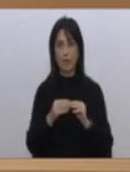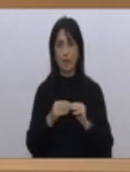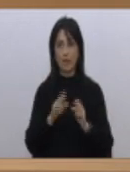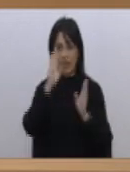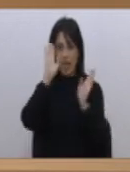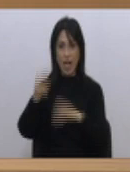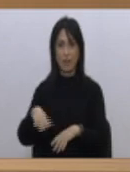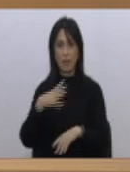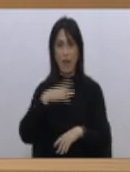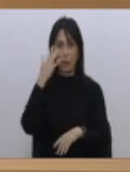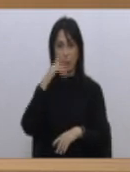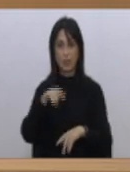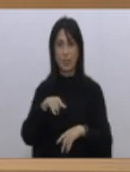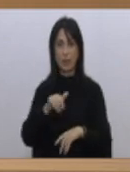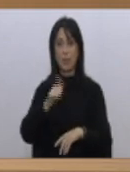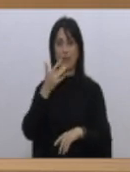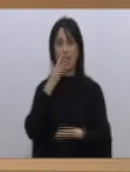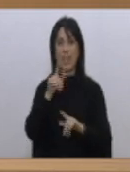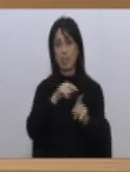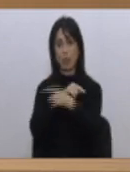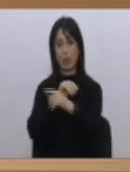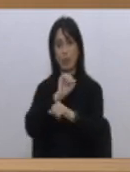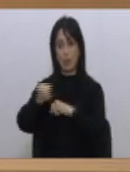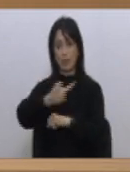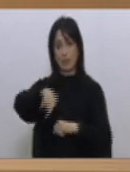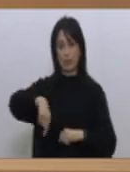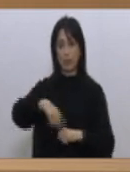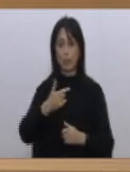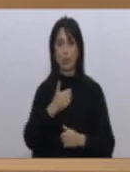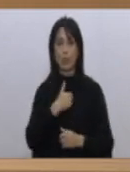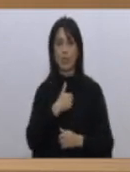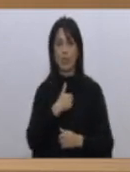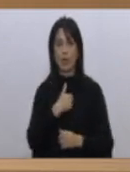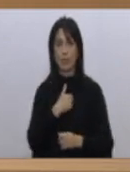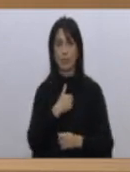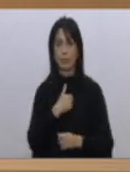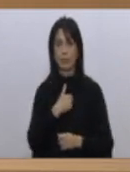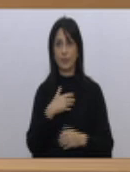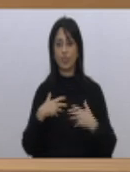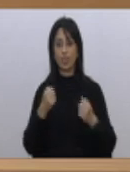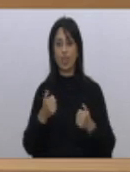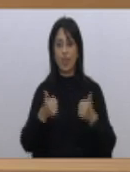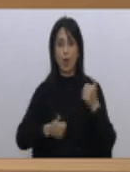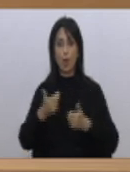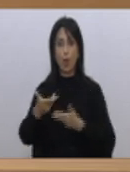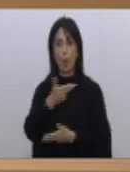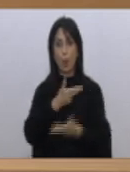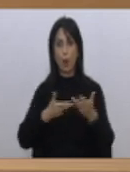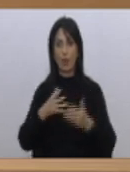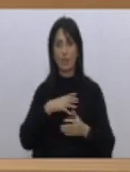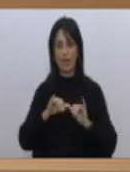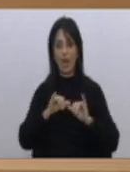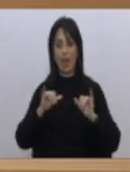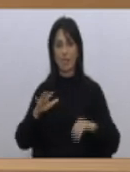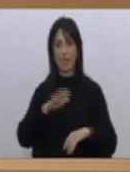დაანებეთ ქართულ ოცნებას თავი. ჯერ ნაციონალური მოძრაობა დაამარცხეთ, თუ გინდათ, რომ ჯანსაღი კონკურენცია იყოს და